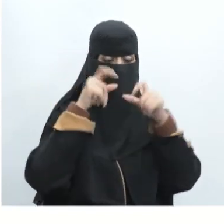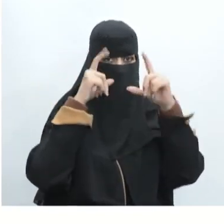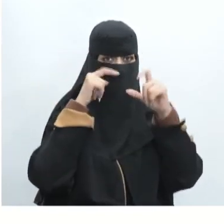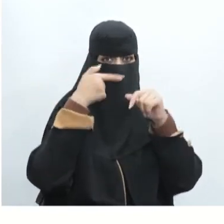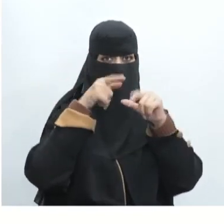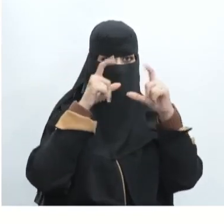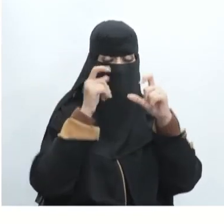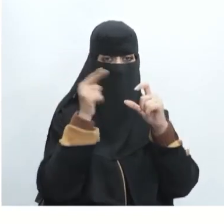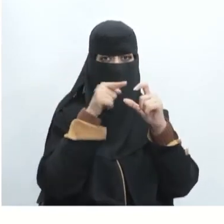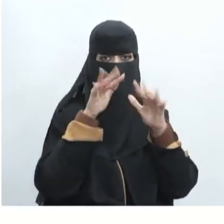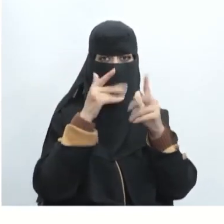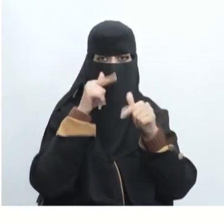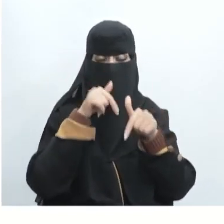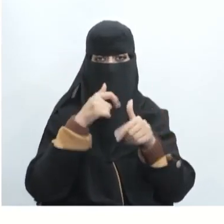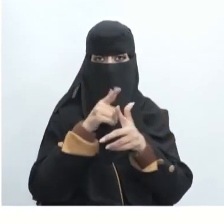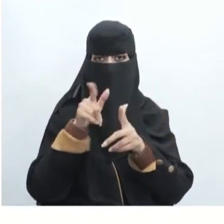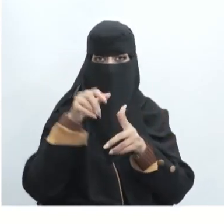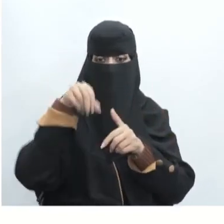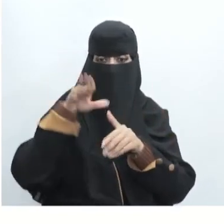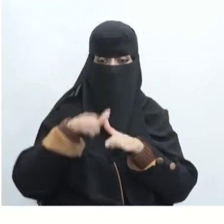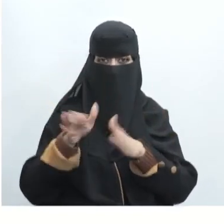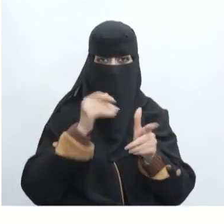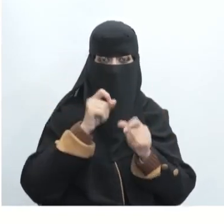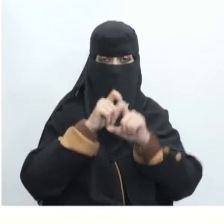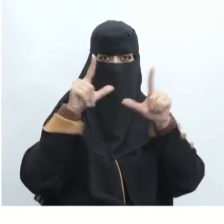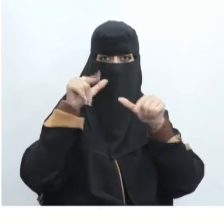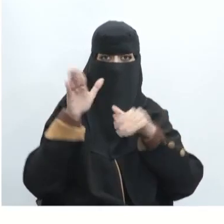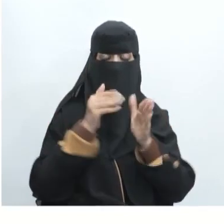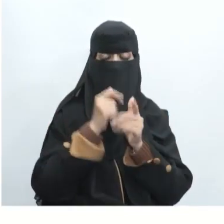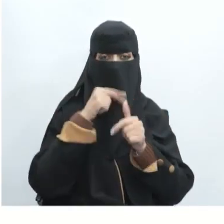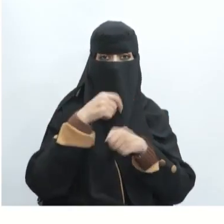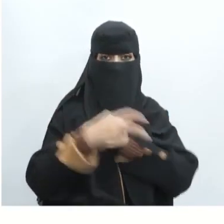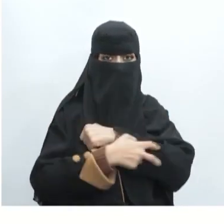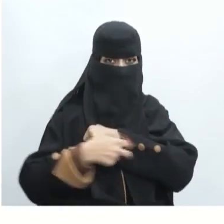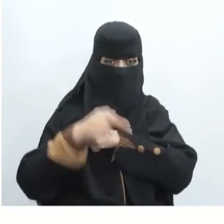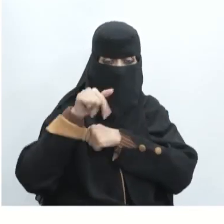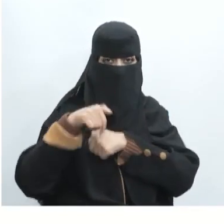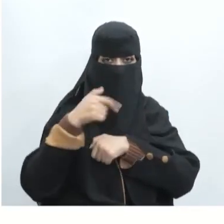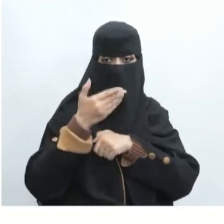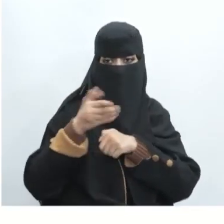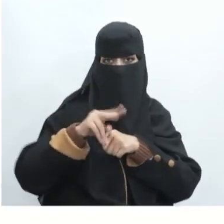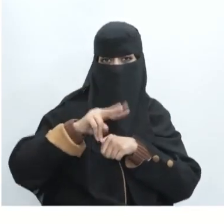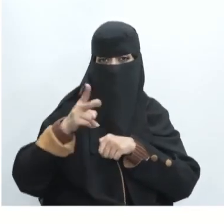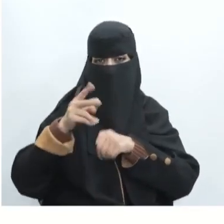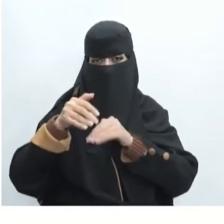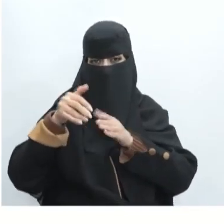وبنات الطلاب في الصوره التي امامنا هي احدى مظاهر الفقر والتخلف